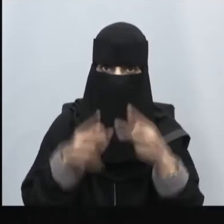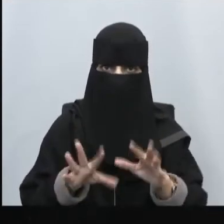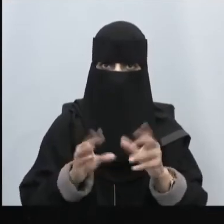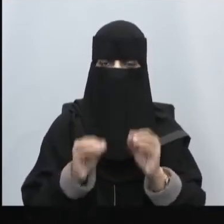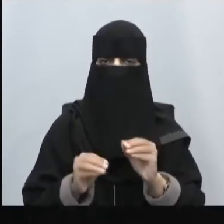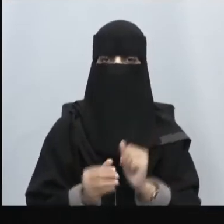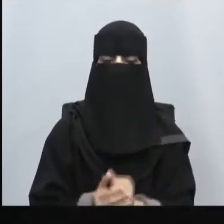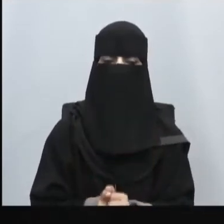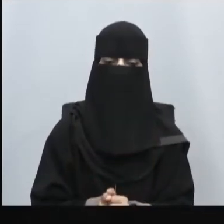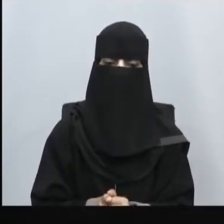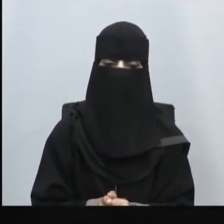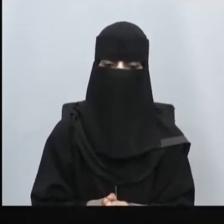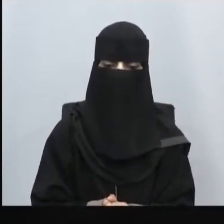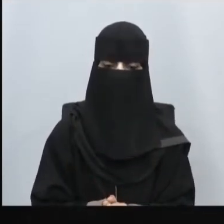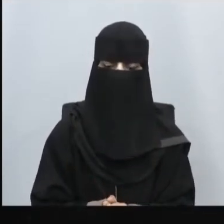حصه